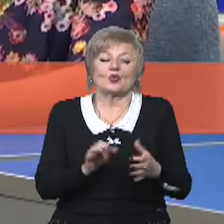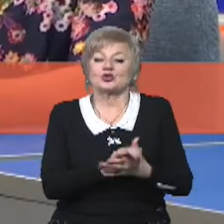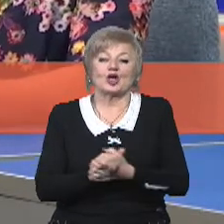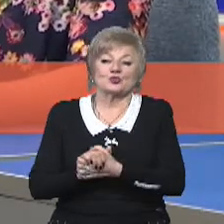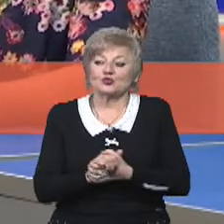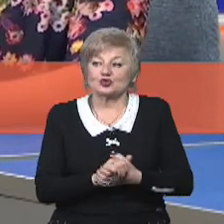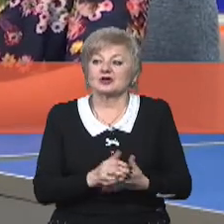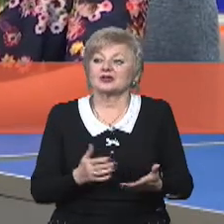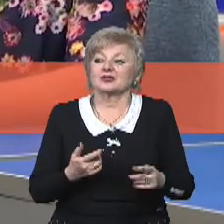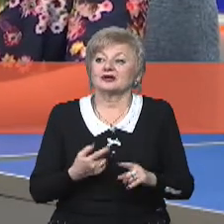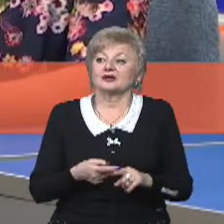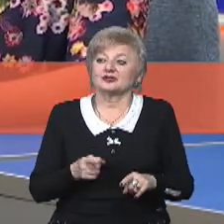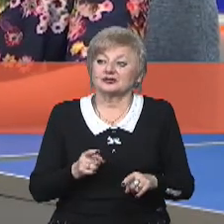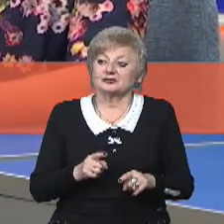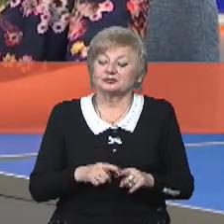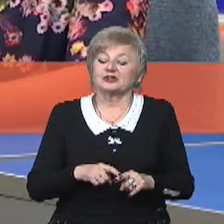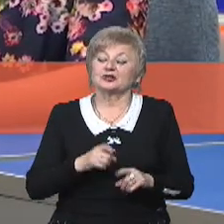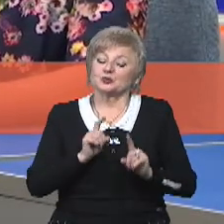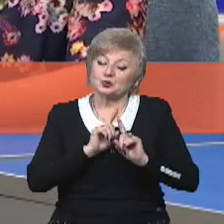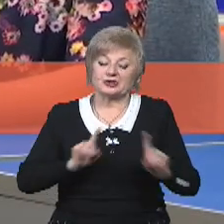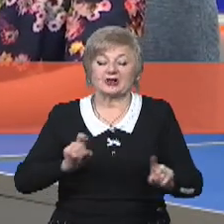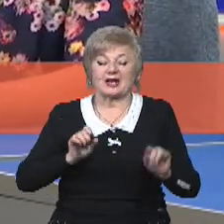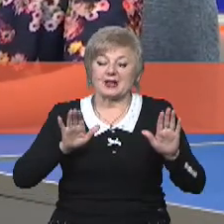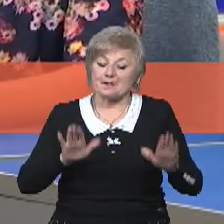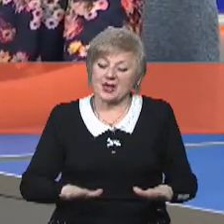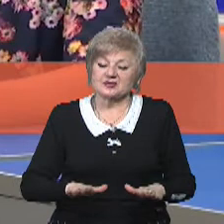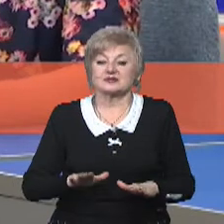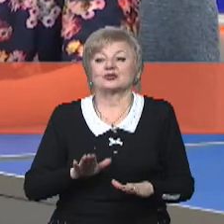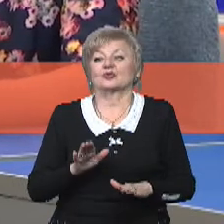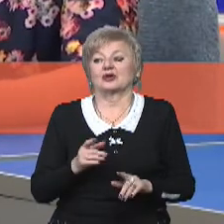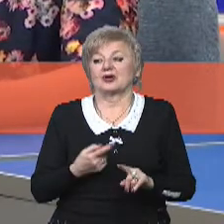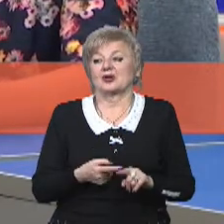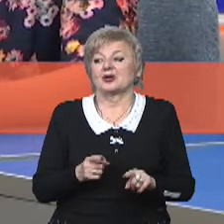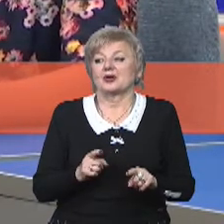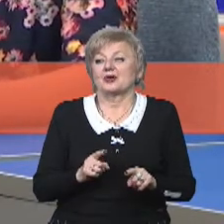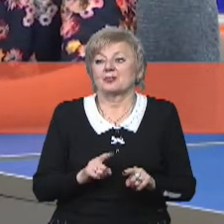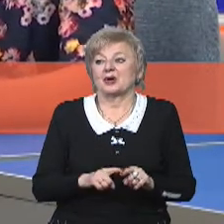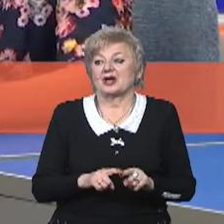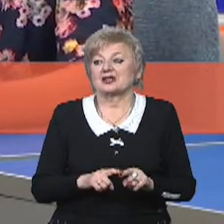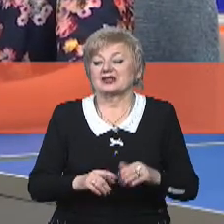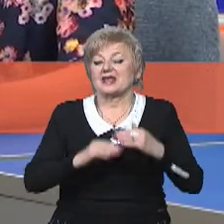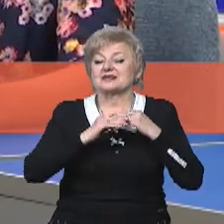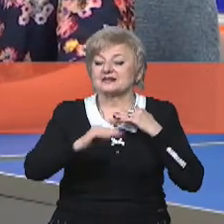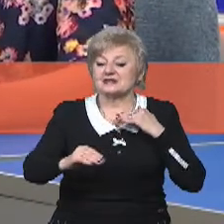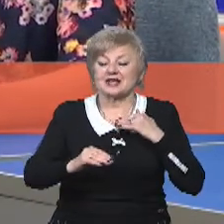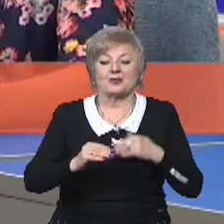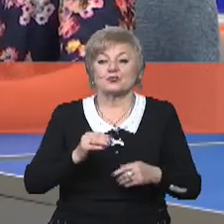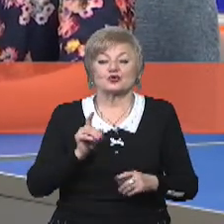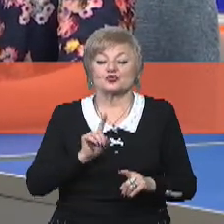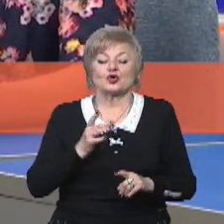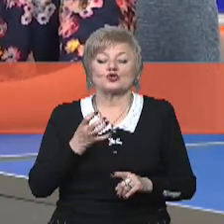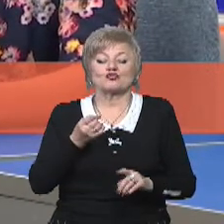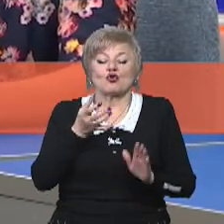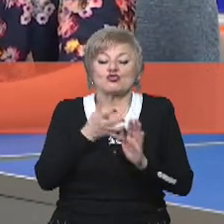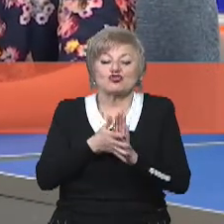степ, тому що це насправді дуже унікальне місце з точки зору того, що це такий степ, який ще не чіпали. От, це